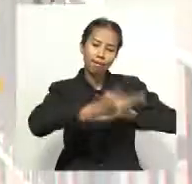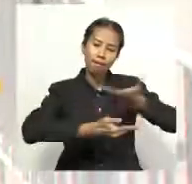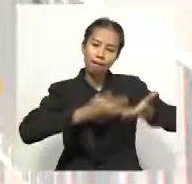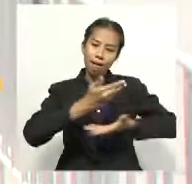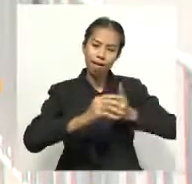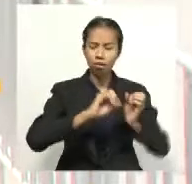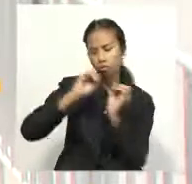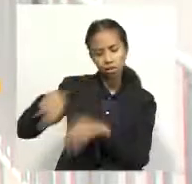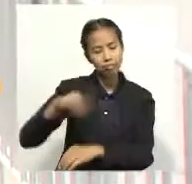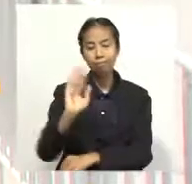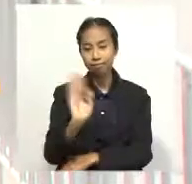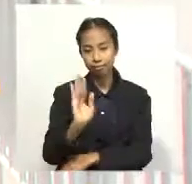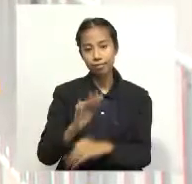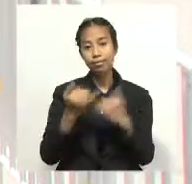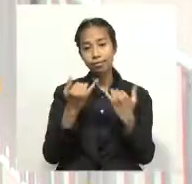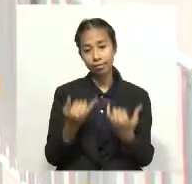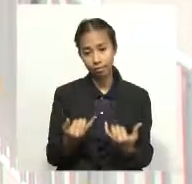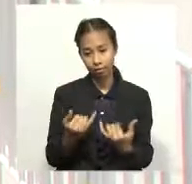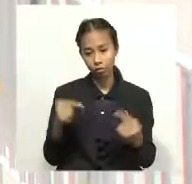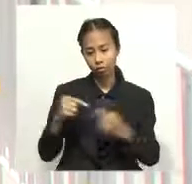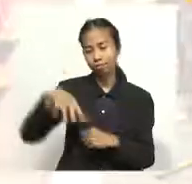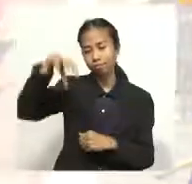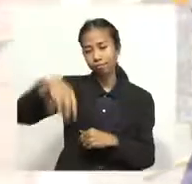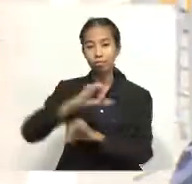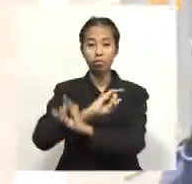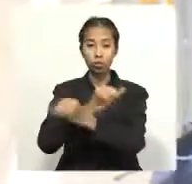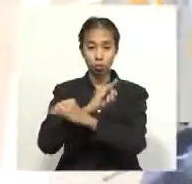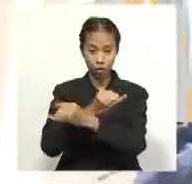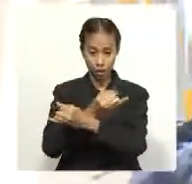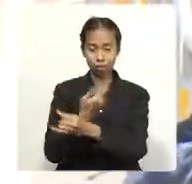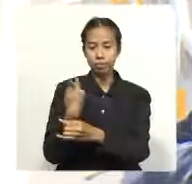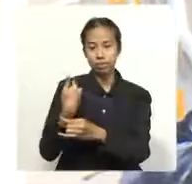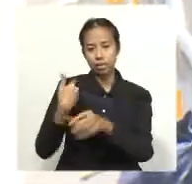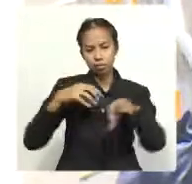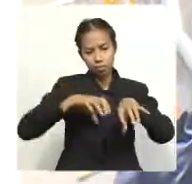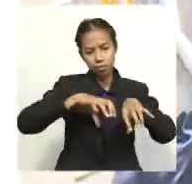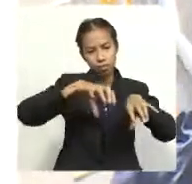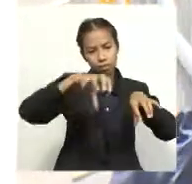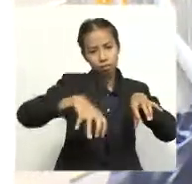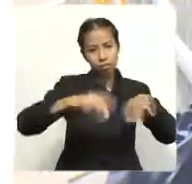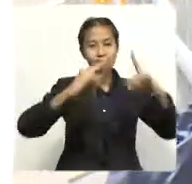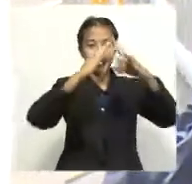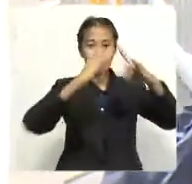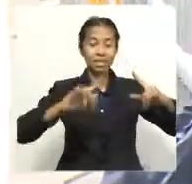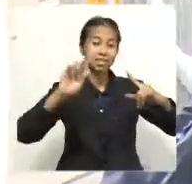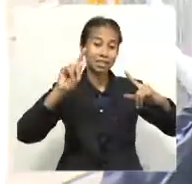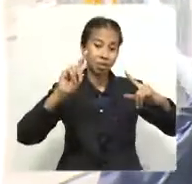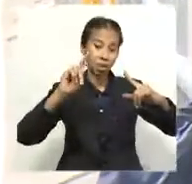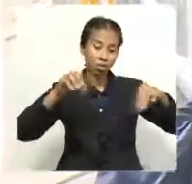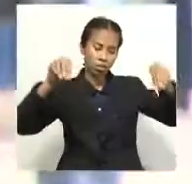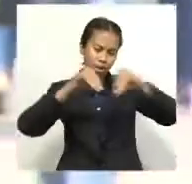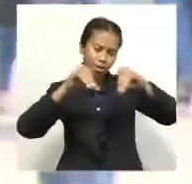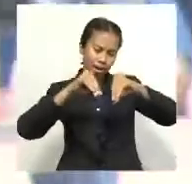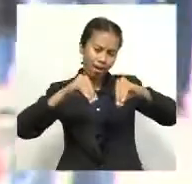ดทิ้งนะคะที่ได้รับผลกระทบสำนักงานเขตจตุจักรก็ได้จัดทำแบบขยายพื้นที่บริเวณตลาดเต็นท์เขียวข้างห้างสรรพสินค้า